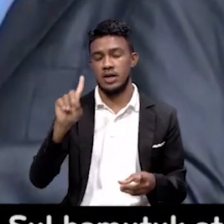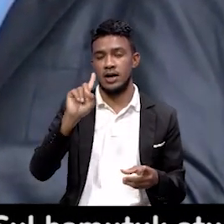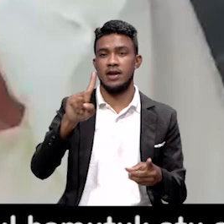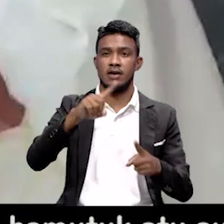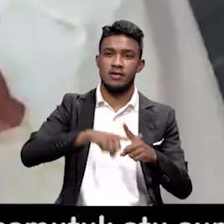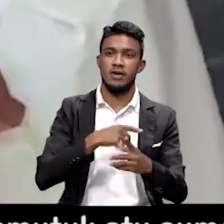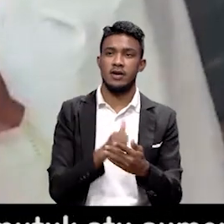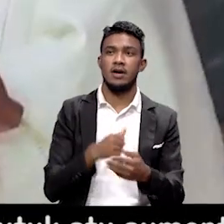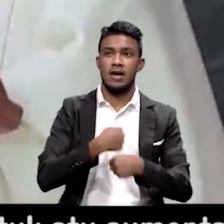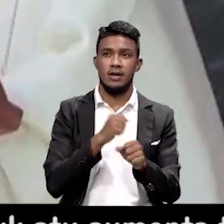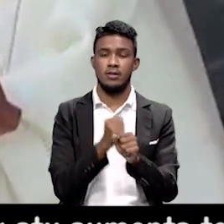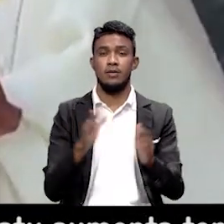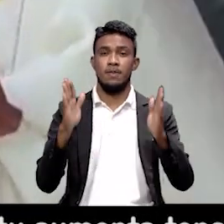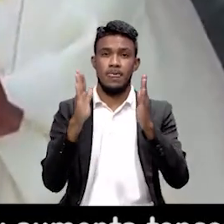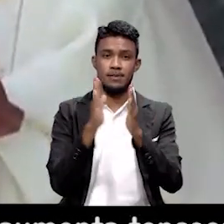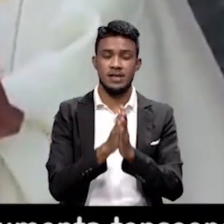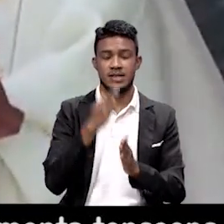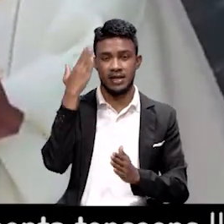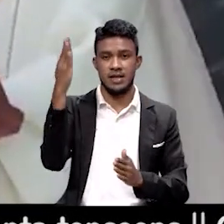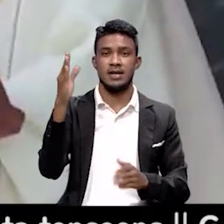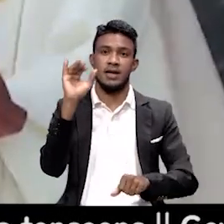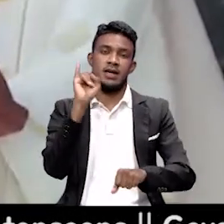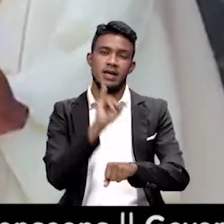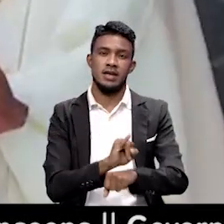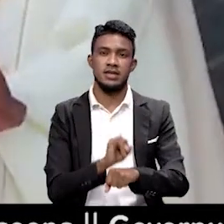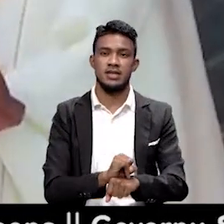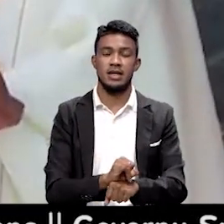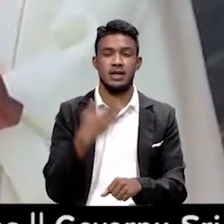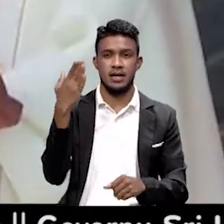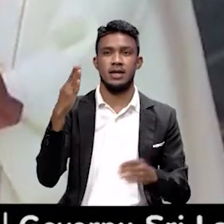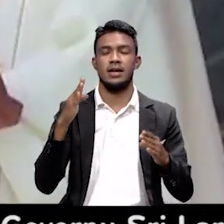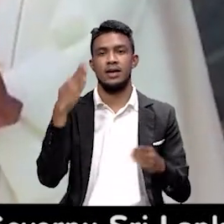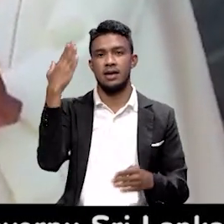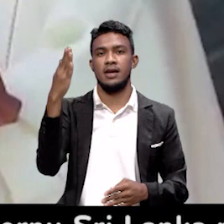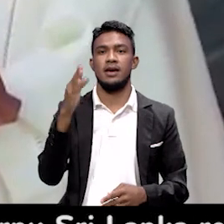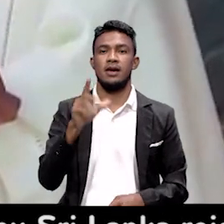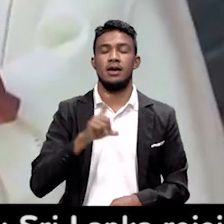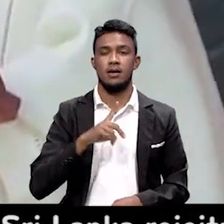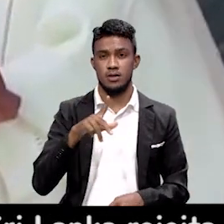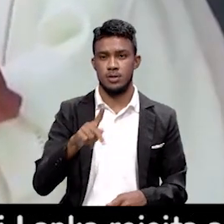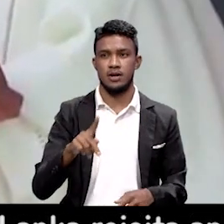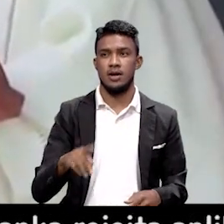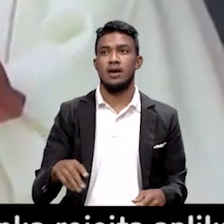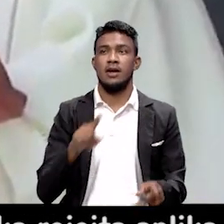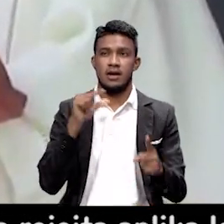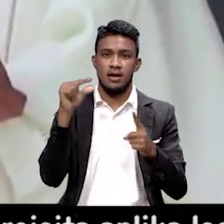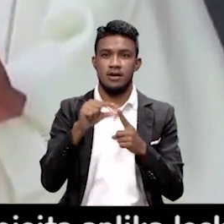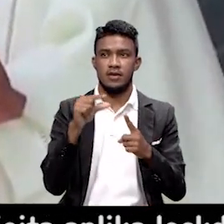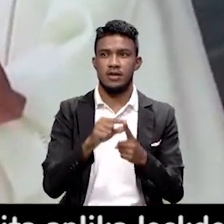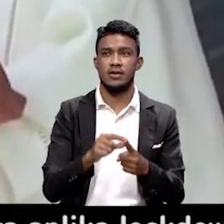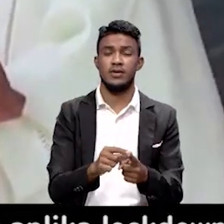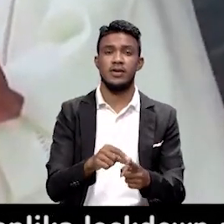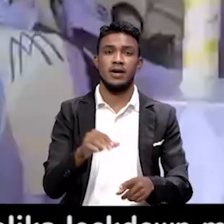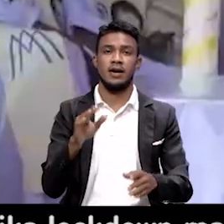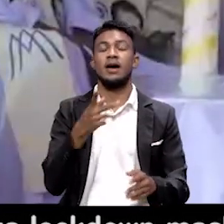iha nia Muris Fatin kapela Nosa Senyora de Fatima Kaidabu. Iha nia umilia Amu Celestino da Costa SDB